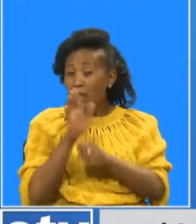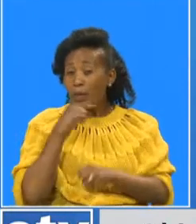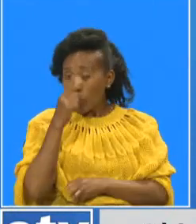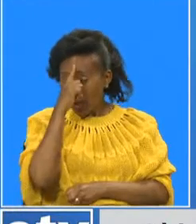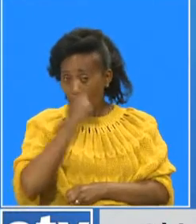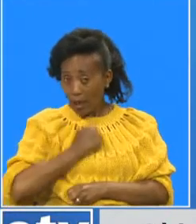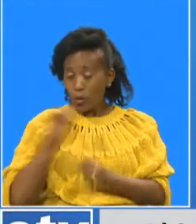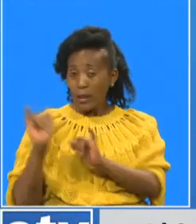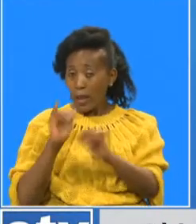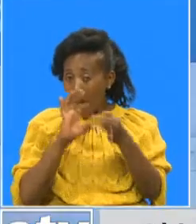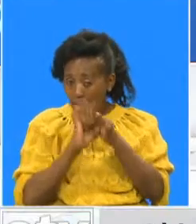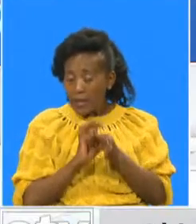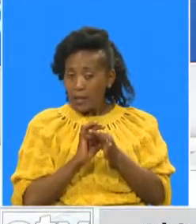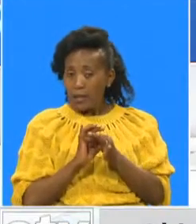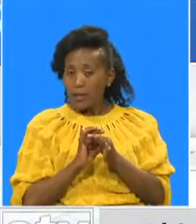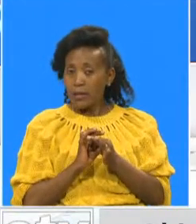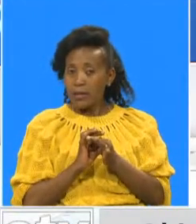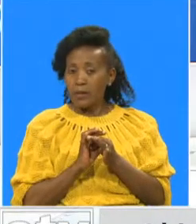ያምናሉ እንደ ማህበር?